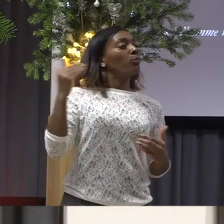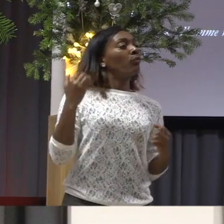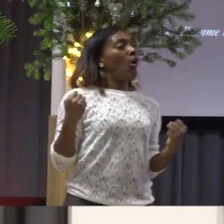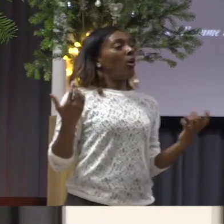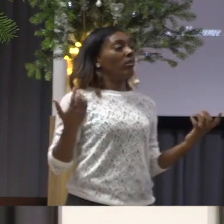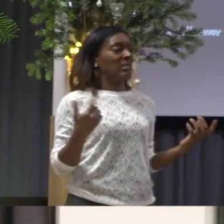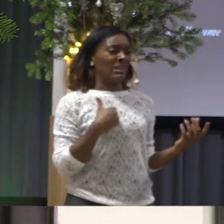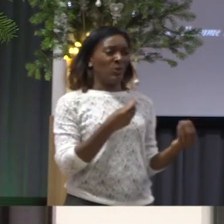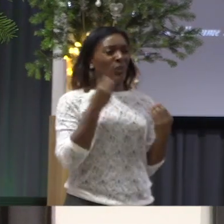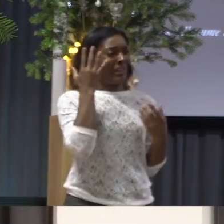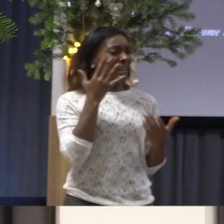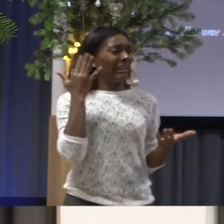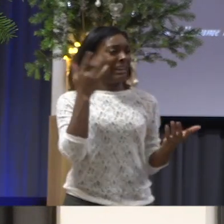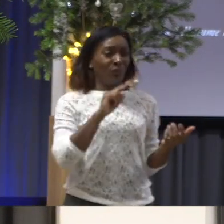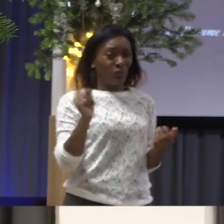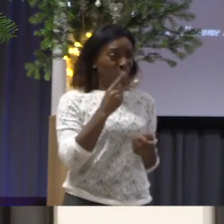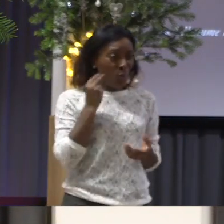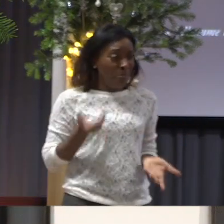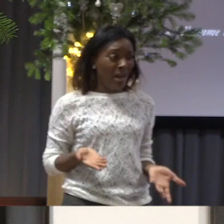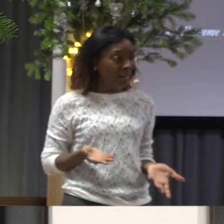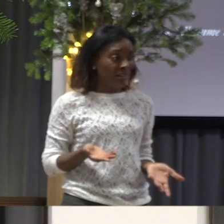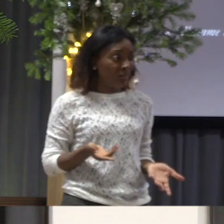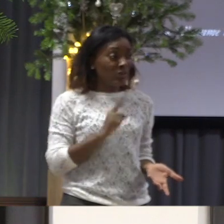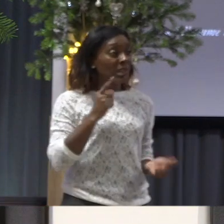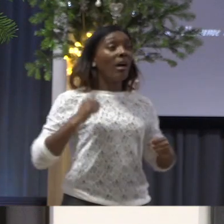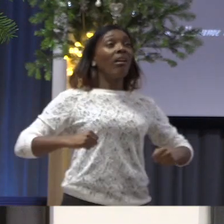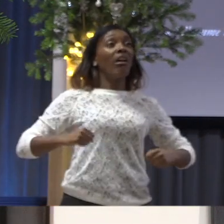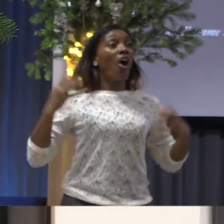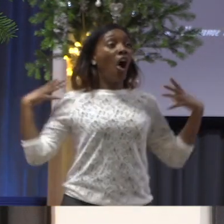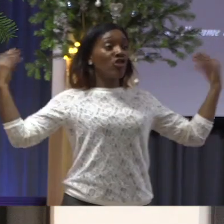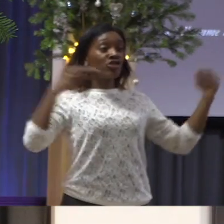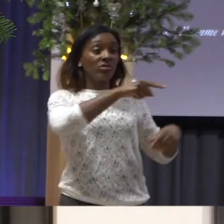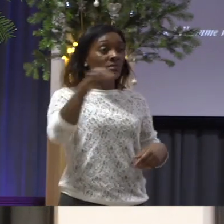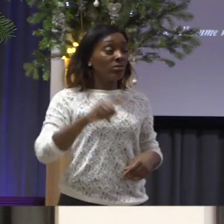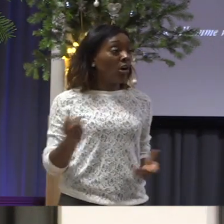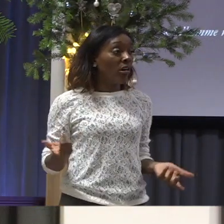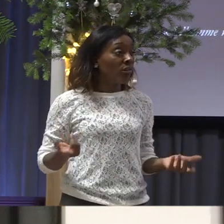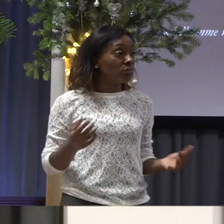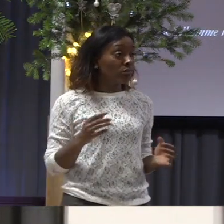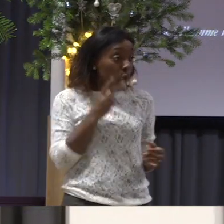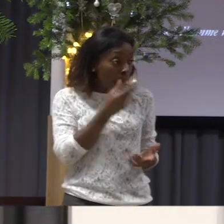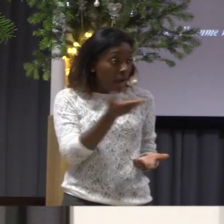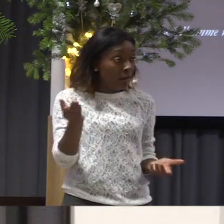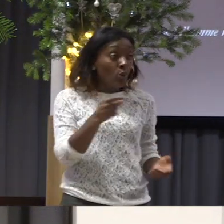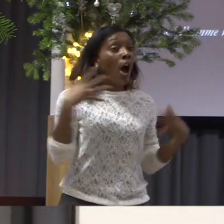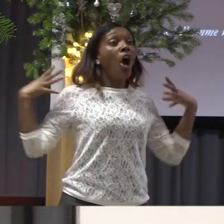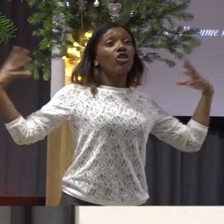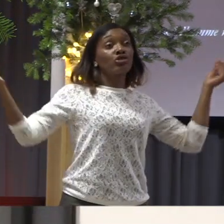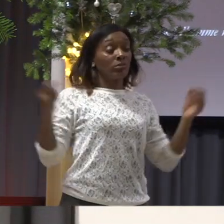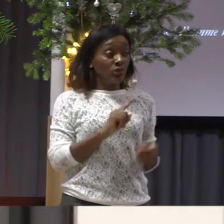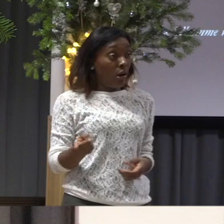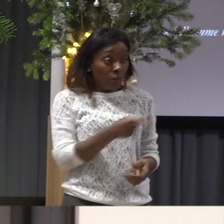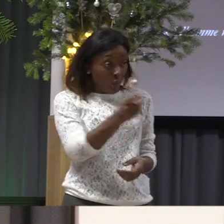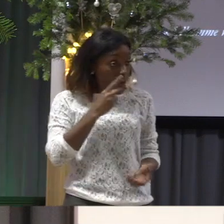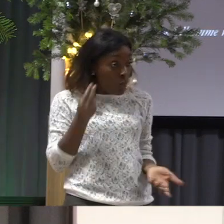C'est inquiétant. Sois naturel. Sois un être humain. Tu n'es pas un ange.